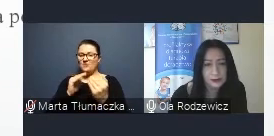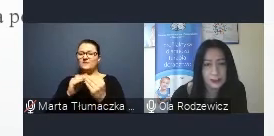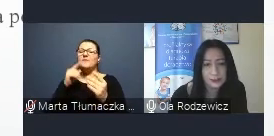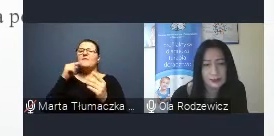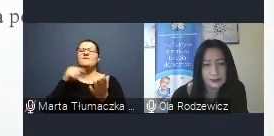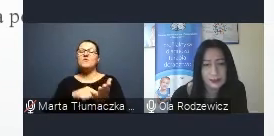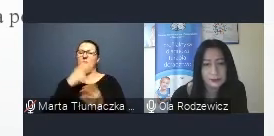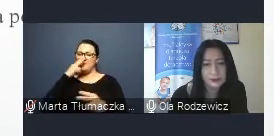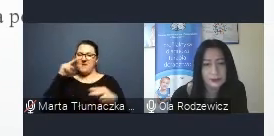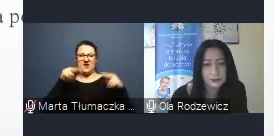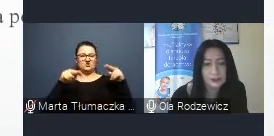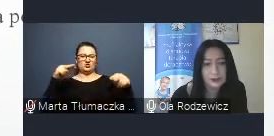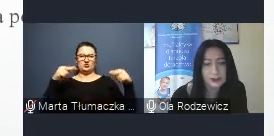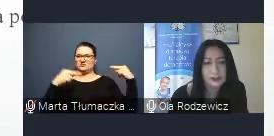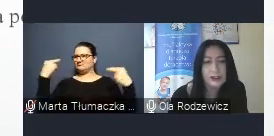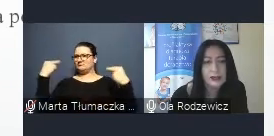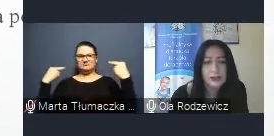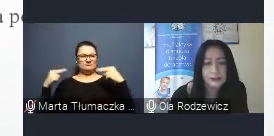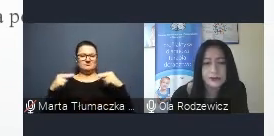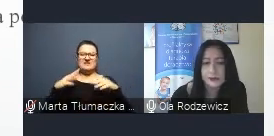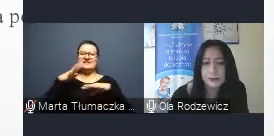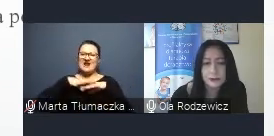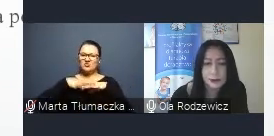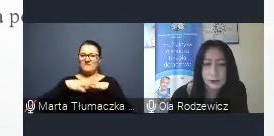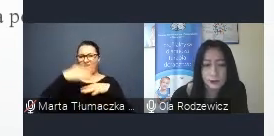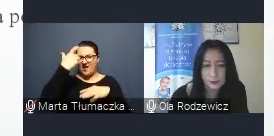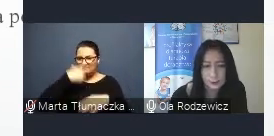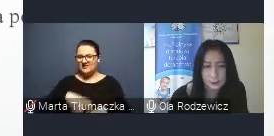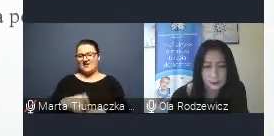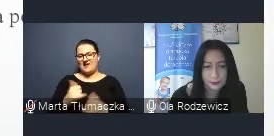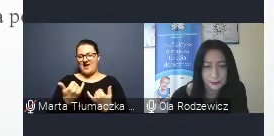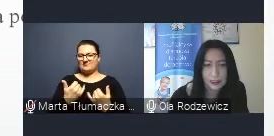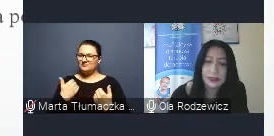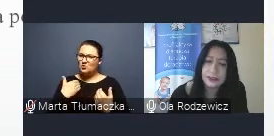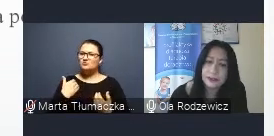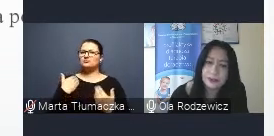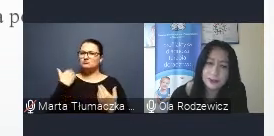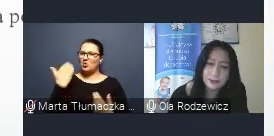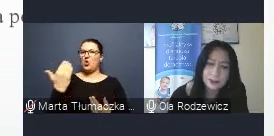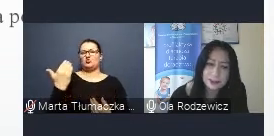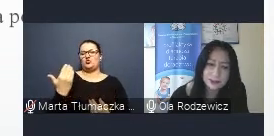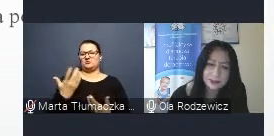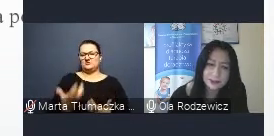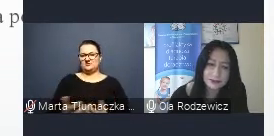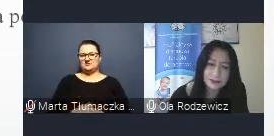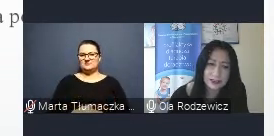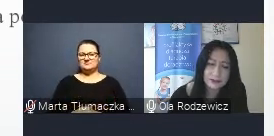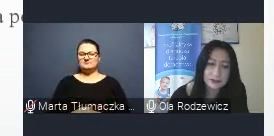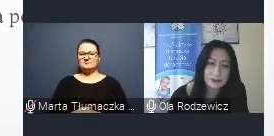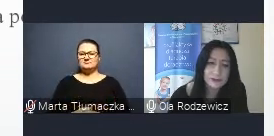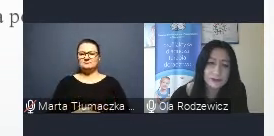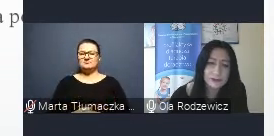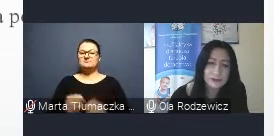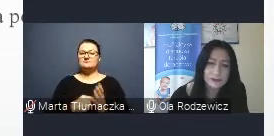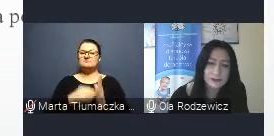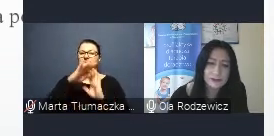patrzy i tego, jak chcemy być traktowani z godnością po prostu. I macie Państwo wypisanych tych